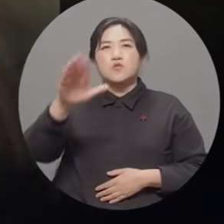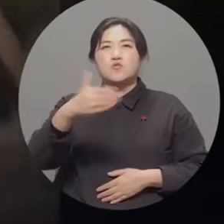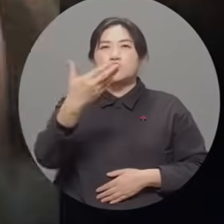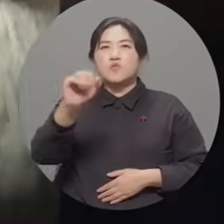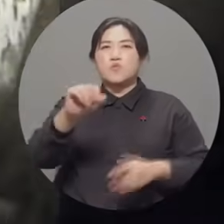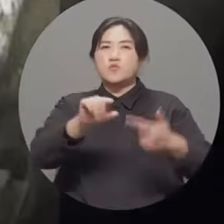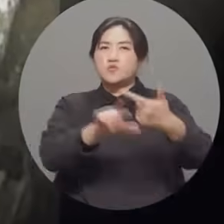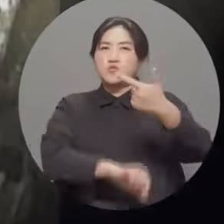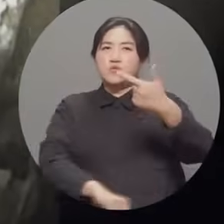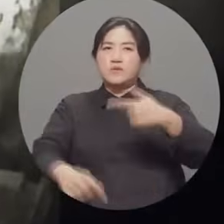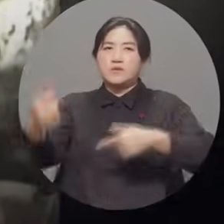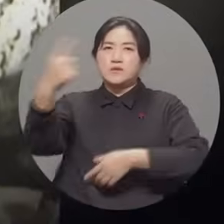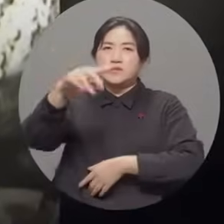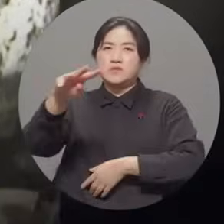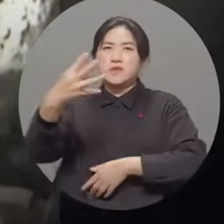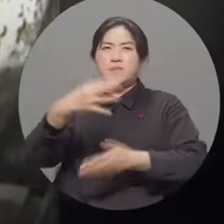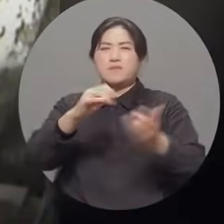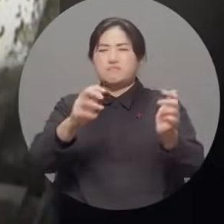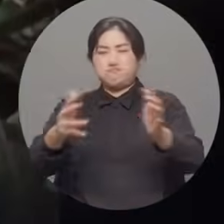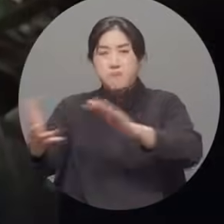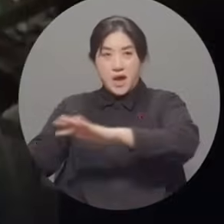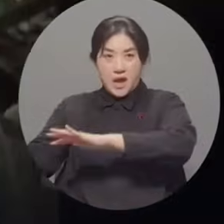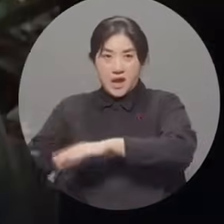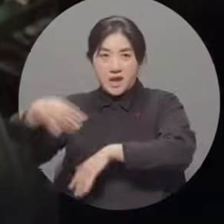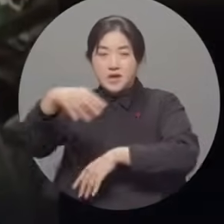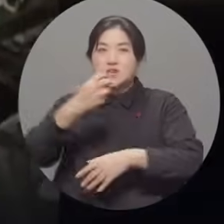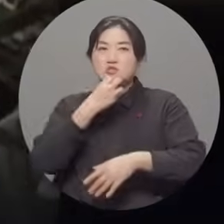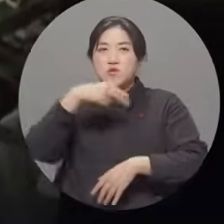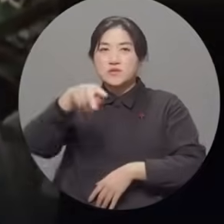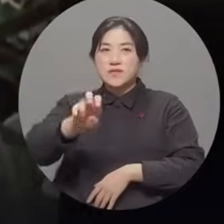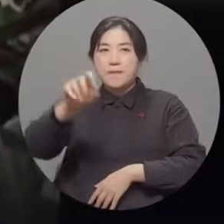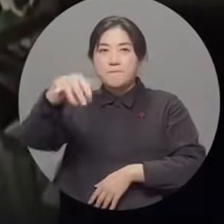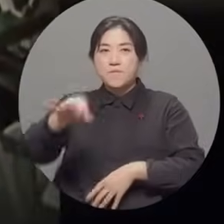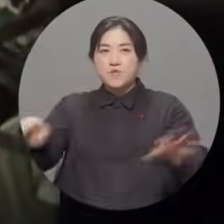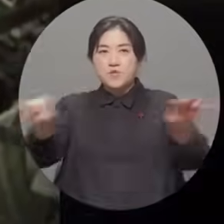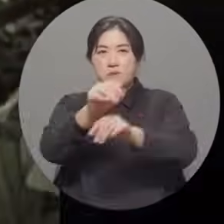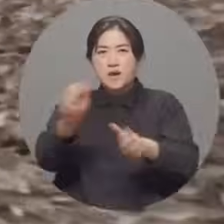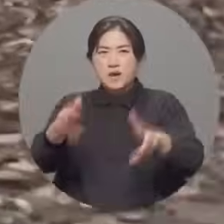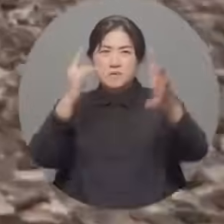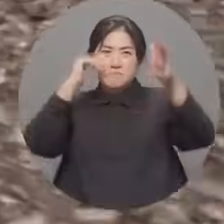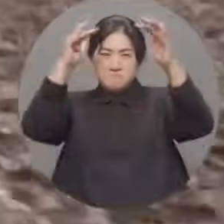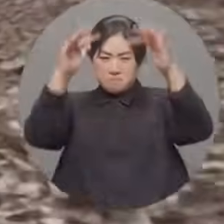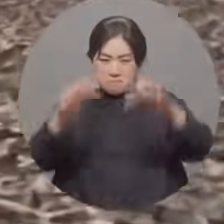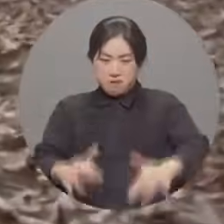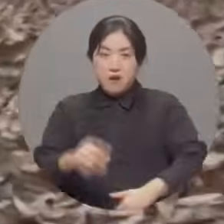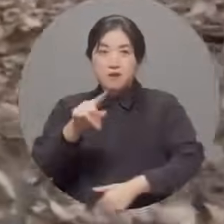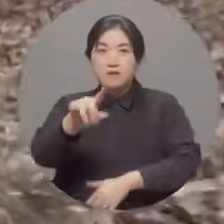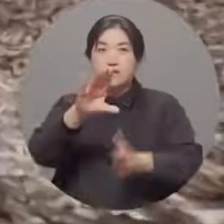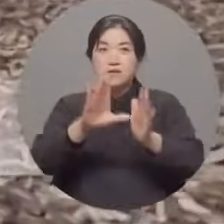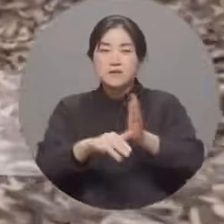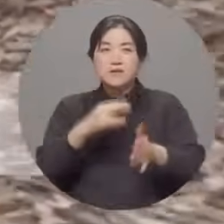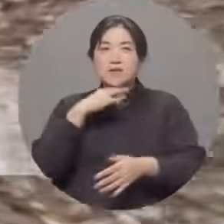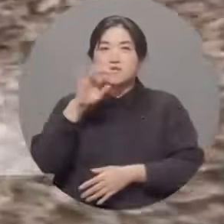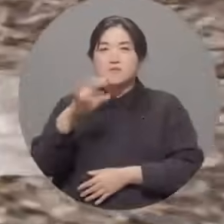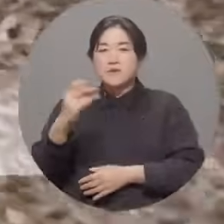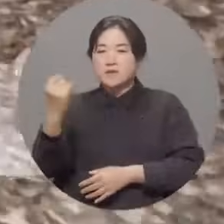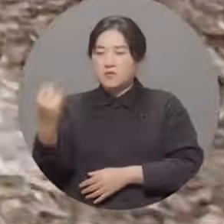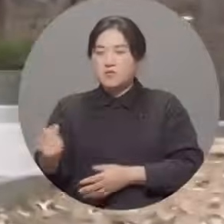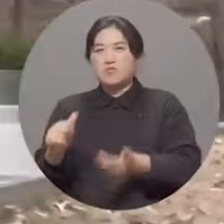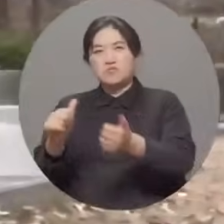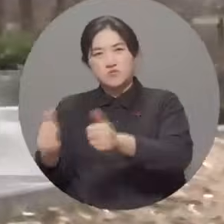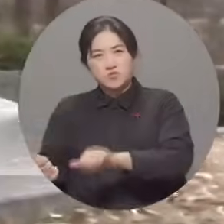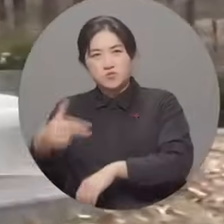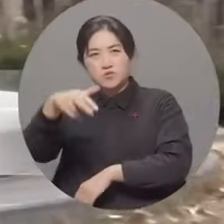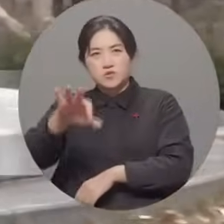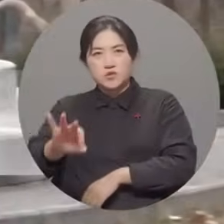6월 1,400여 명의 희생자가 발생한 서울 삼풍백화점 붕괴 참사. 당시 24살 여동생을 잃은 정군자